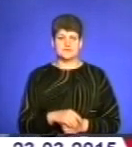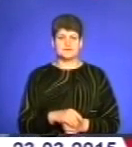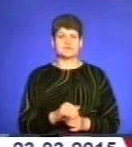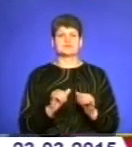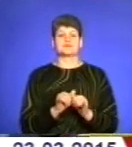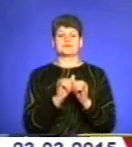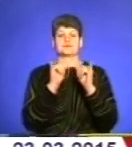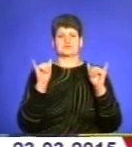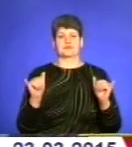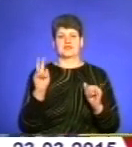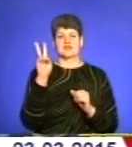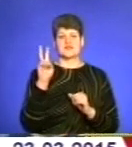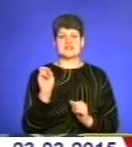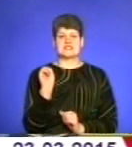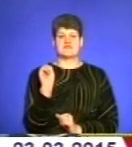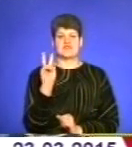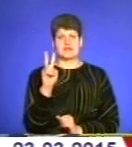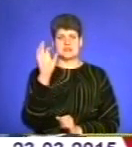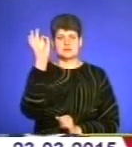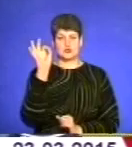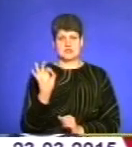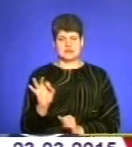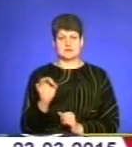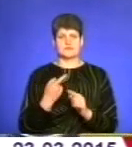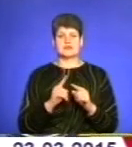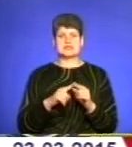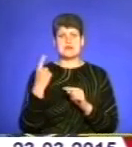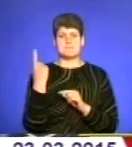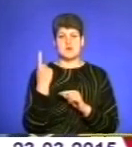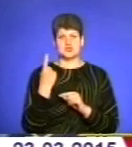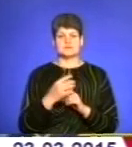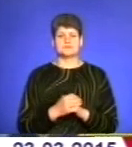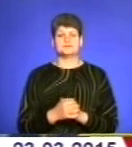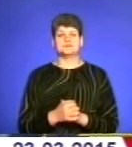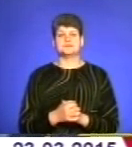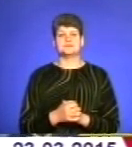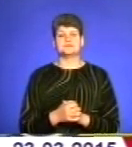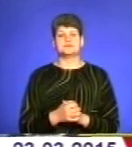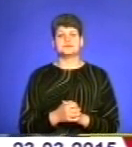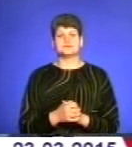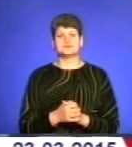на 212%, це і перша позиція.